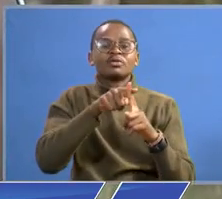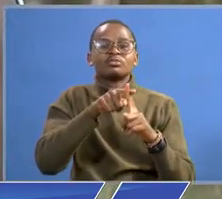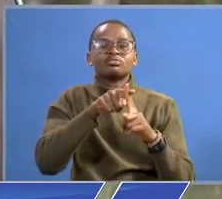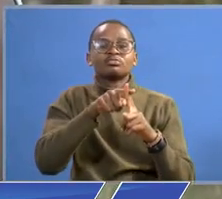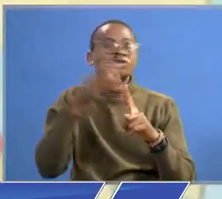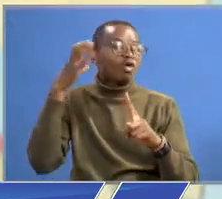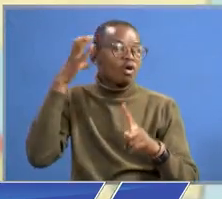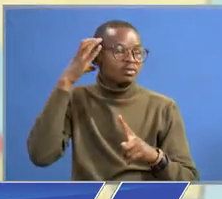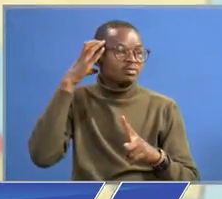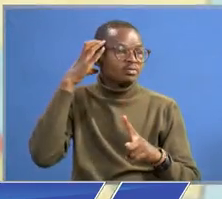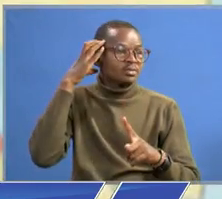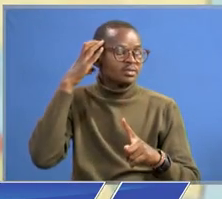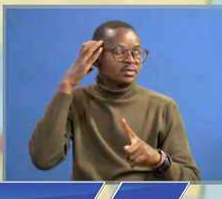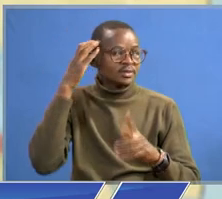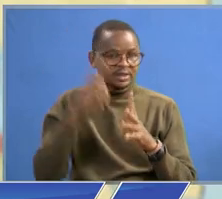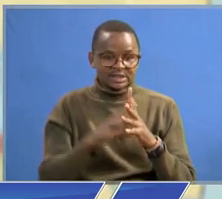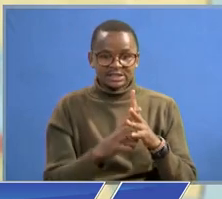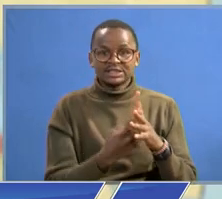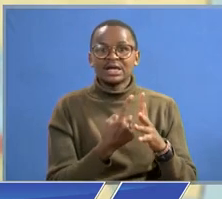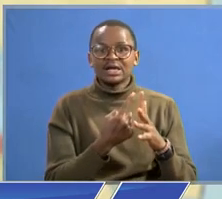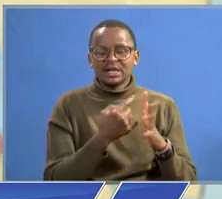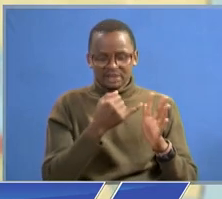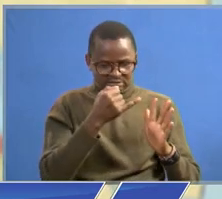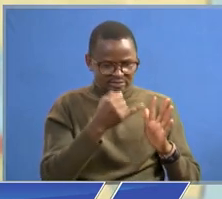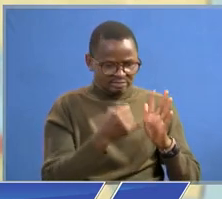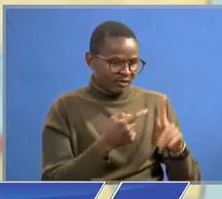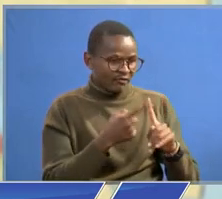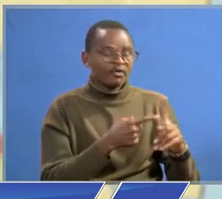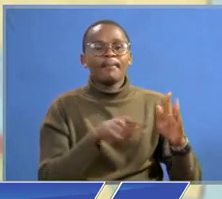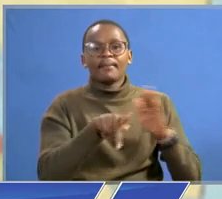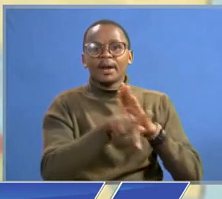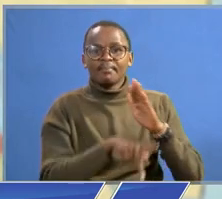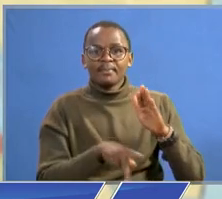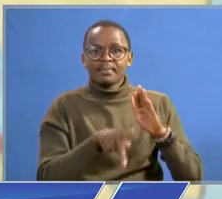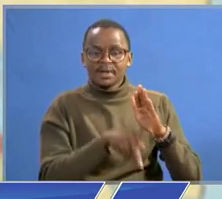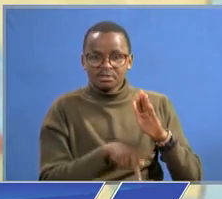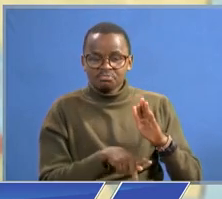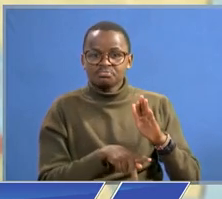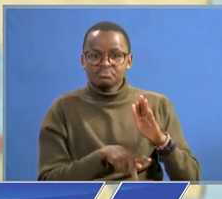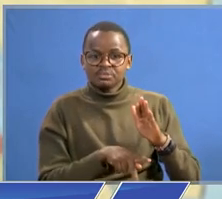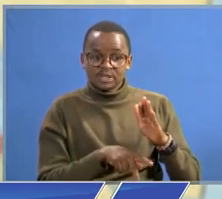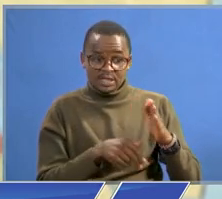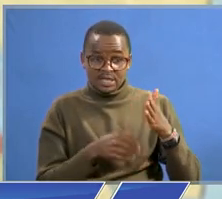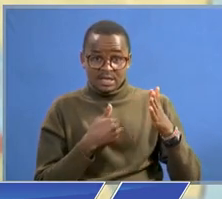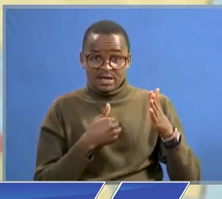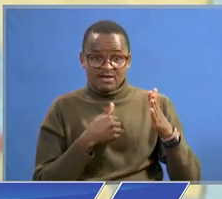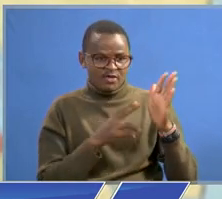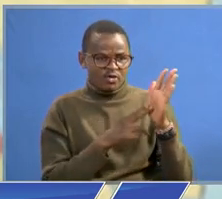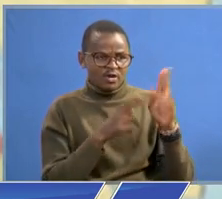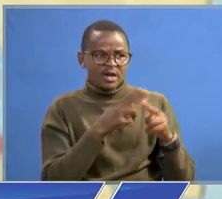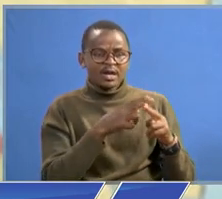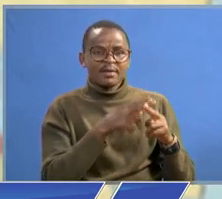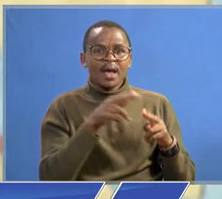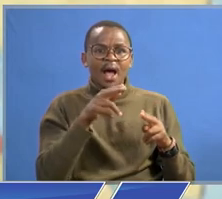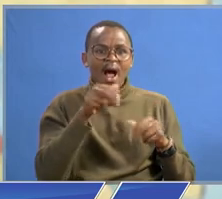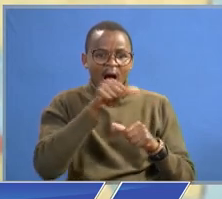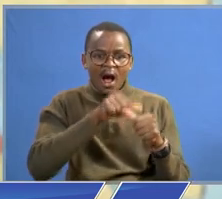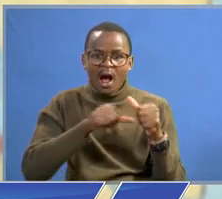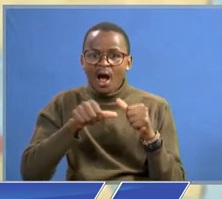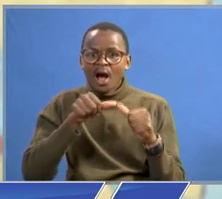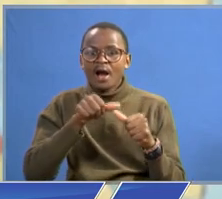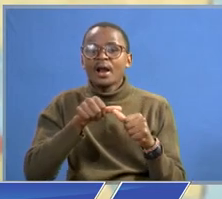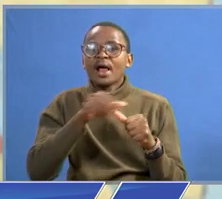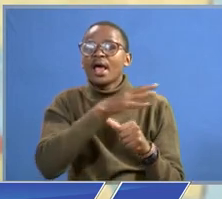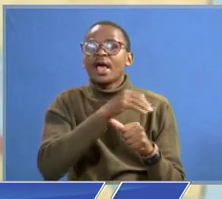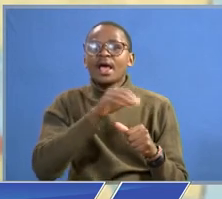level. So, nilianza kuchora nikiwa primary school. Zile kulikuwa na unit inaitwa art and crafts. So, hiyo